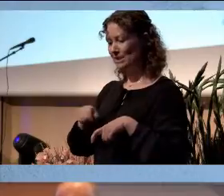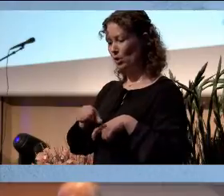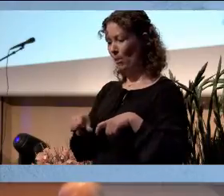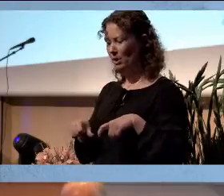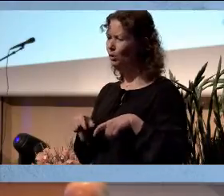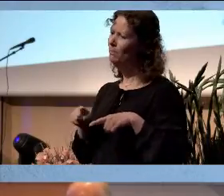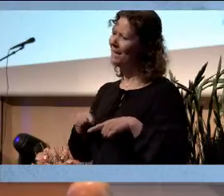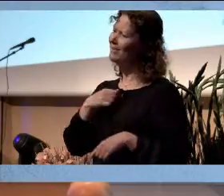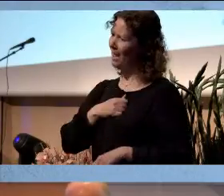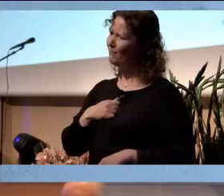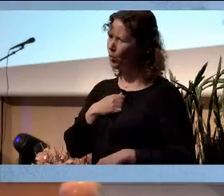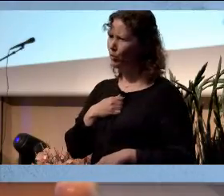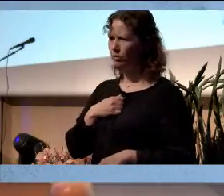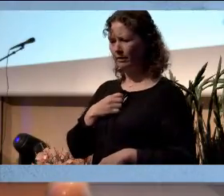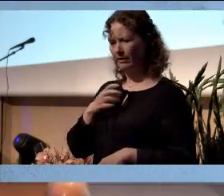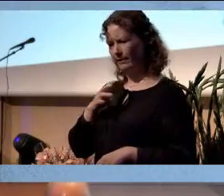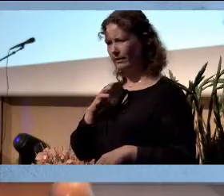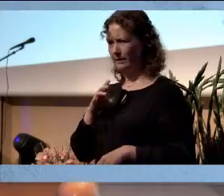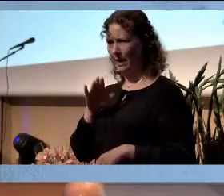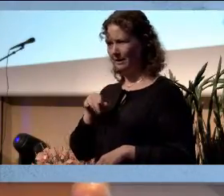vondt. Det har vært 9 måneder.